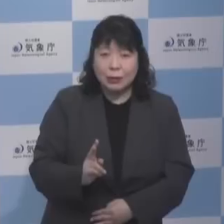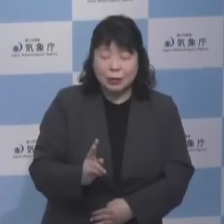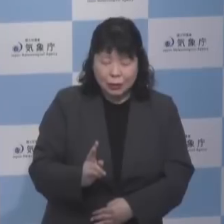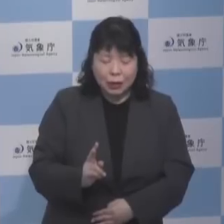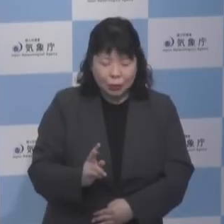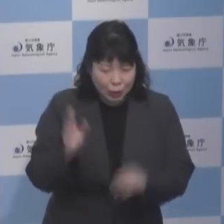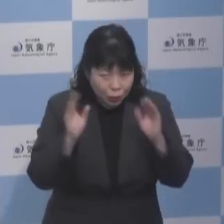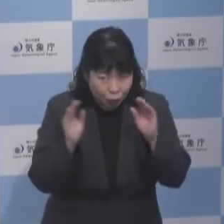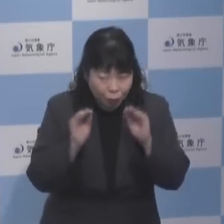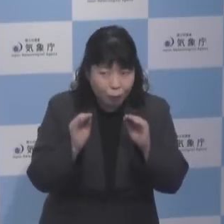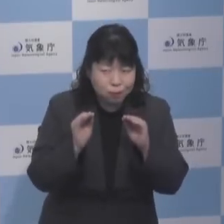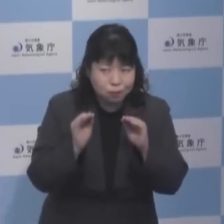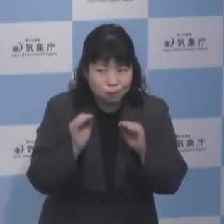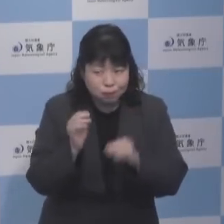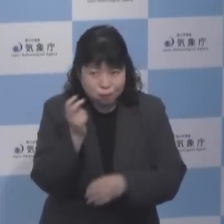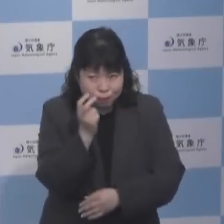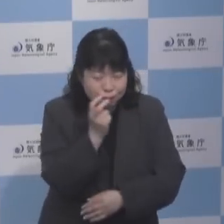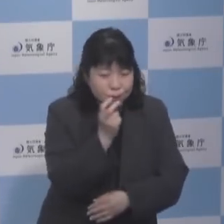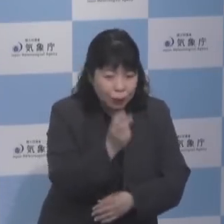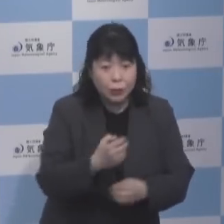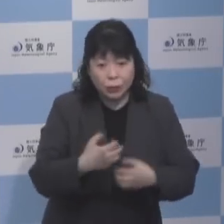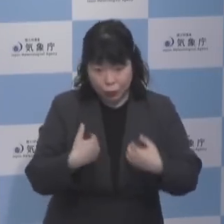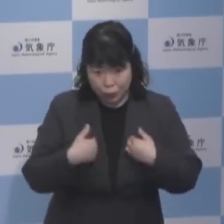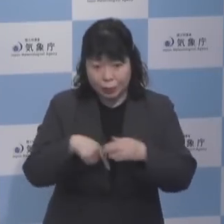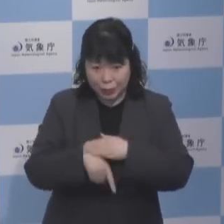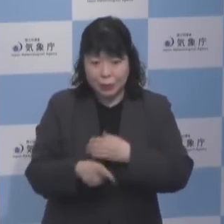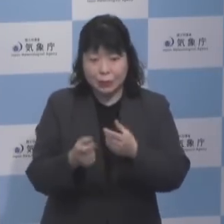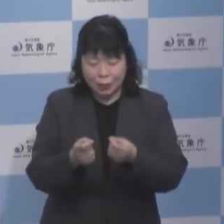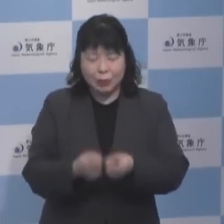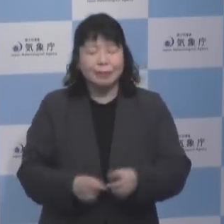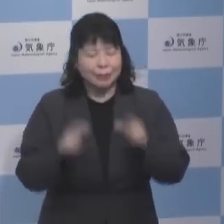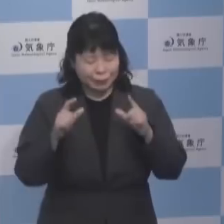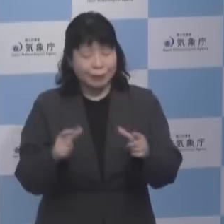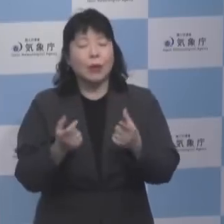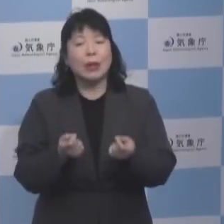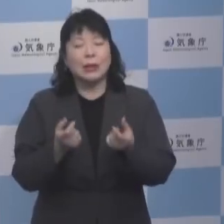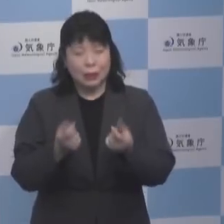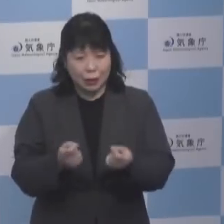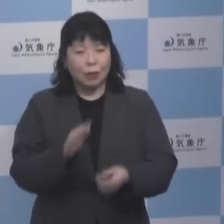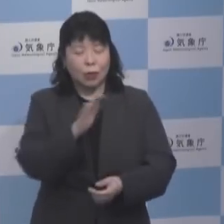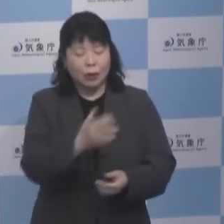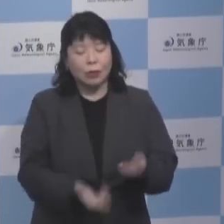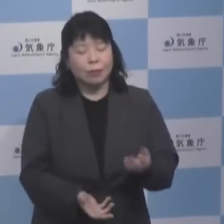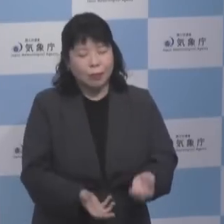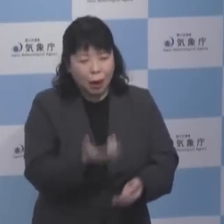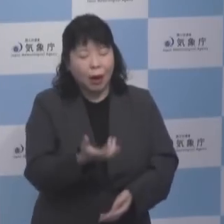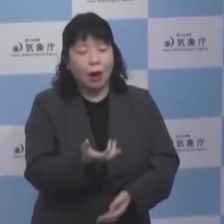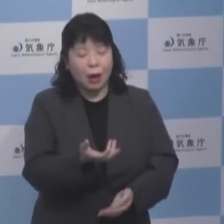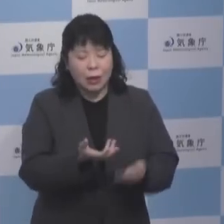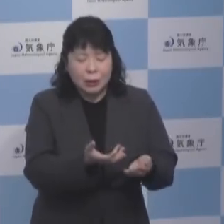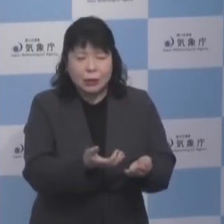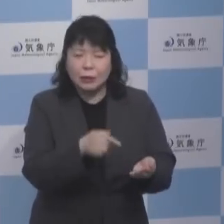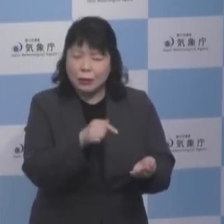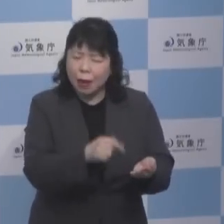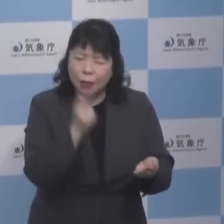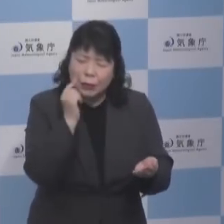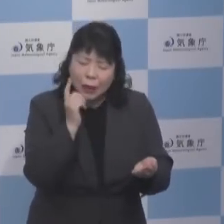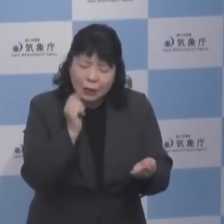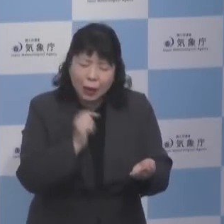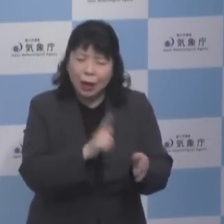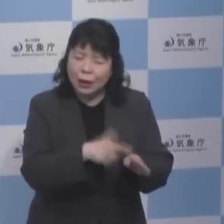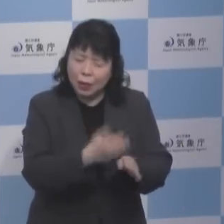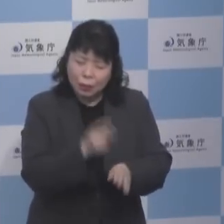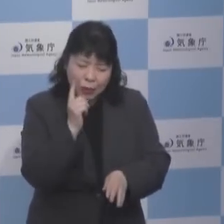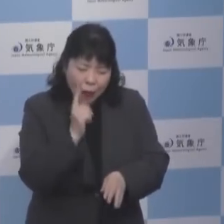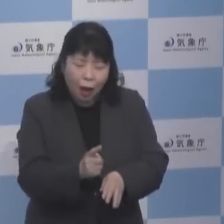対応していく必要があるということでしょう。 は い、 あの発生する地震によってはそういうことはあると思います。でそういう場合には気象庁は津波の恐れがある場合